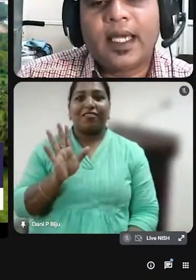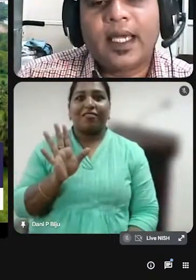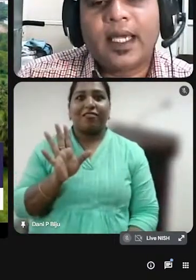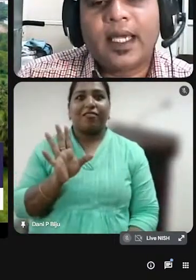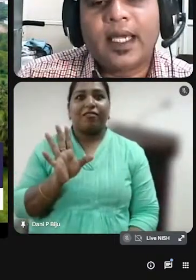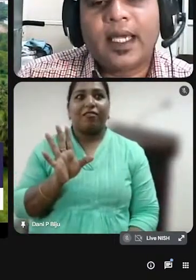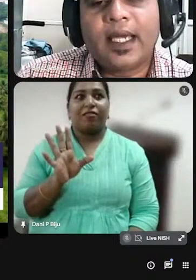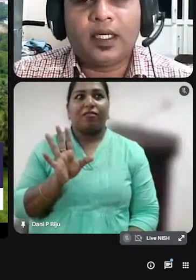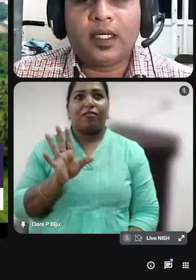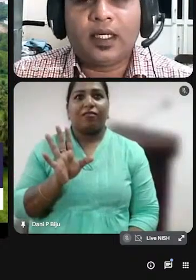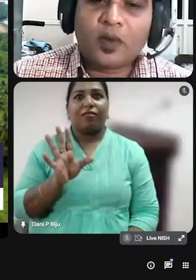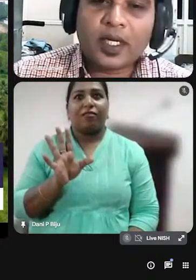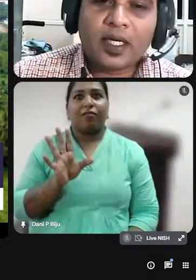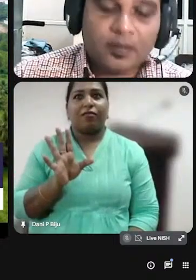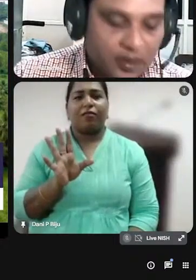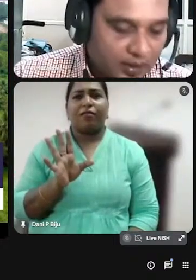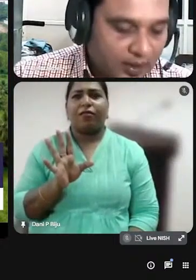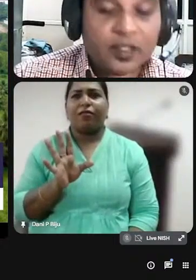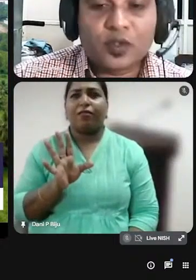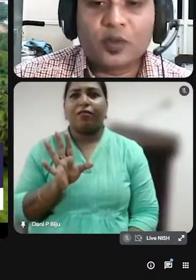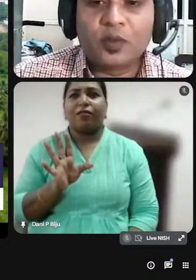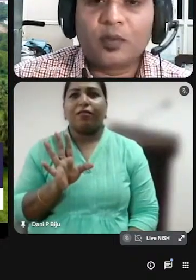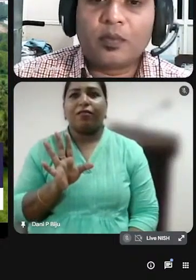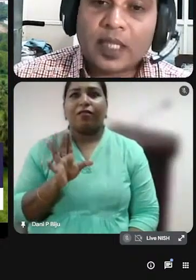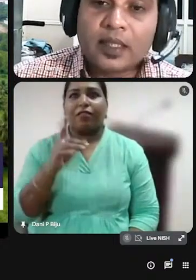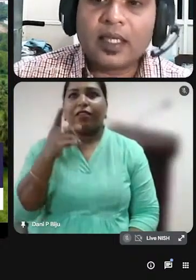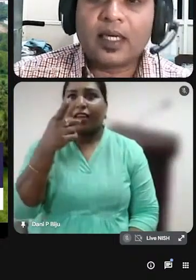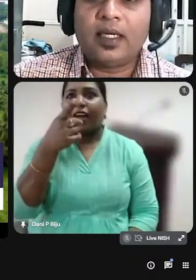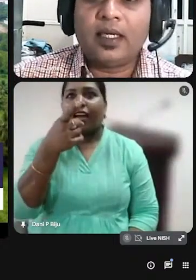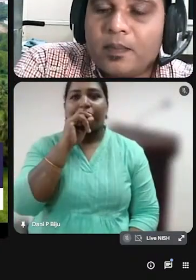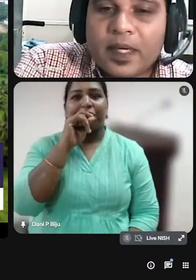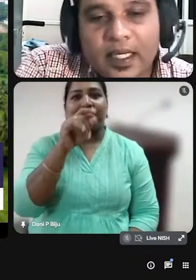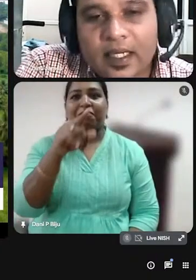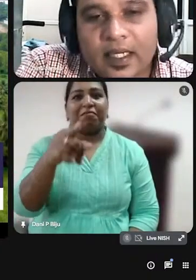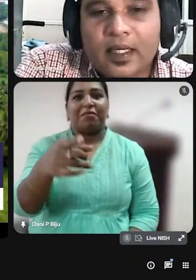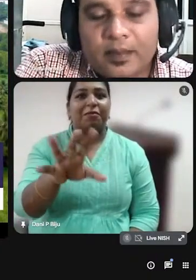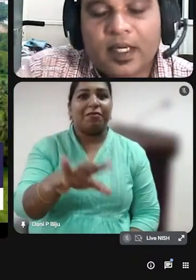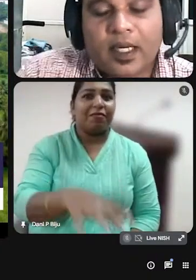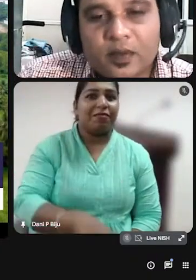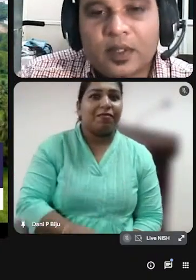എങ്ങനെ നമുക്ക് ഈ രോഗികളെ നമുക്ക് ഏറ്റവും നന്നായി